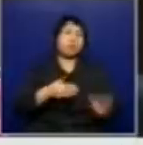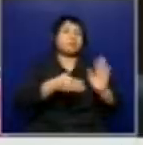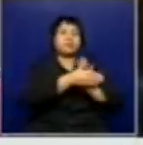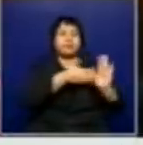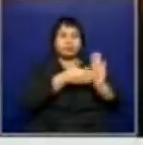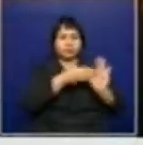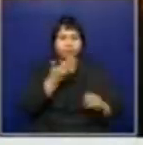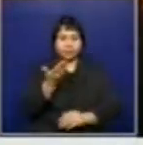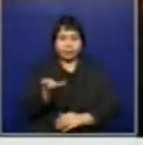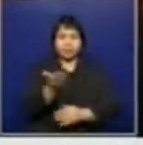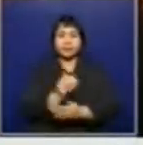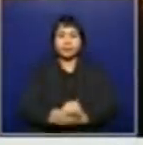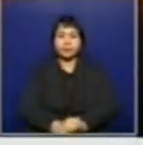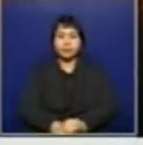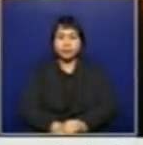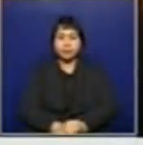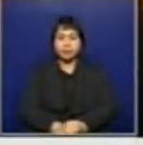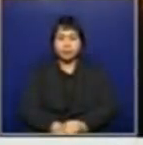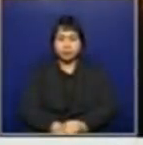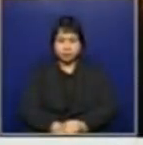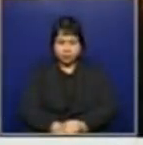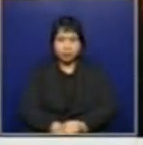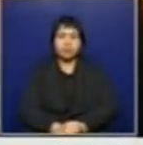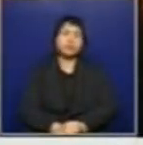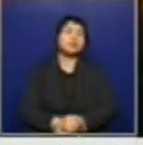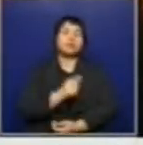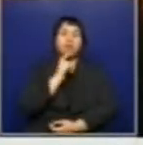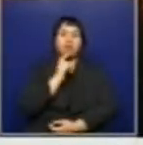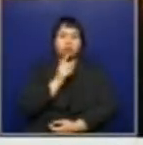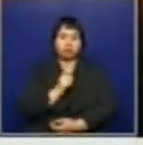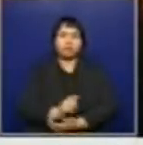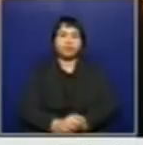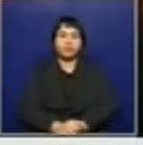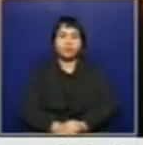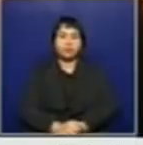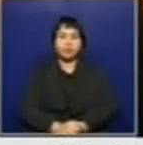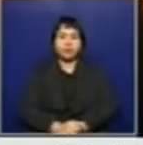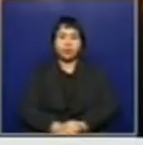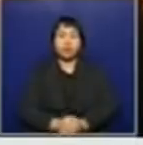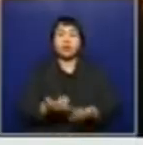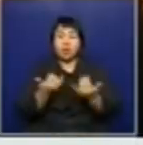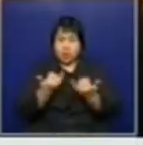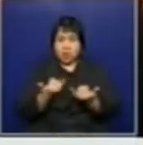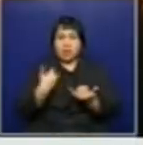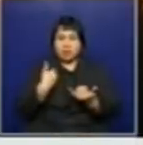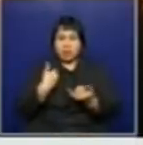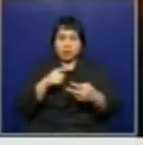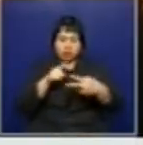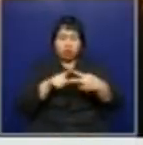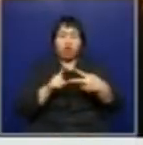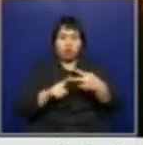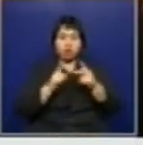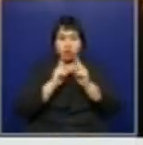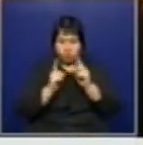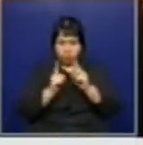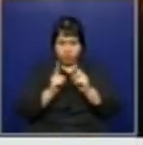ลยครับผมอยากจะบอกว่านะฮะวันนี้เราคุยกันสองเรื่องฮ